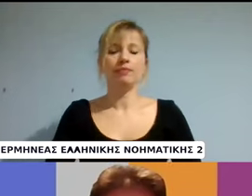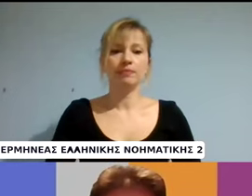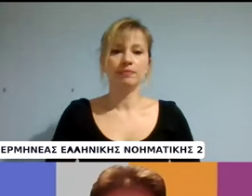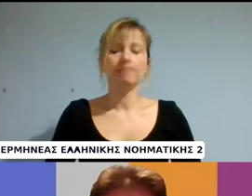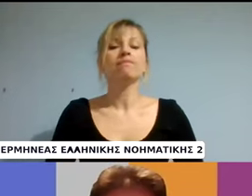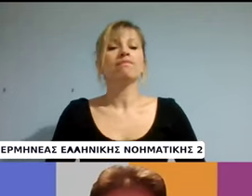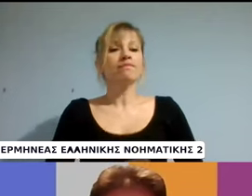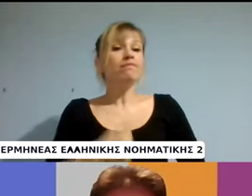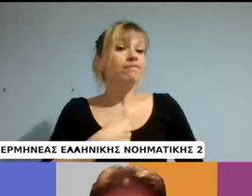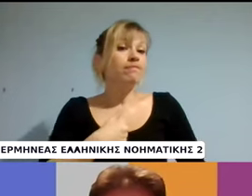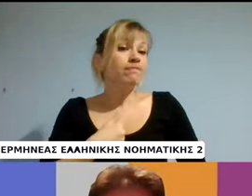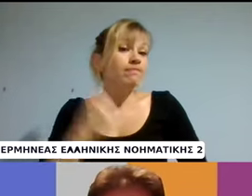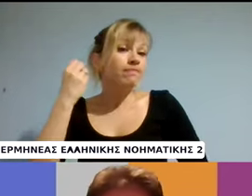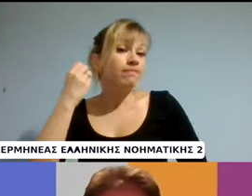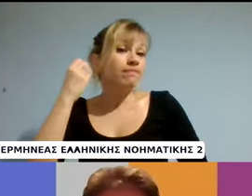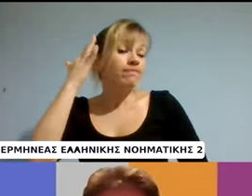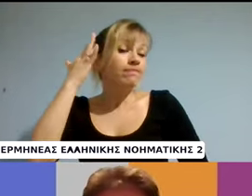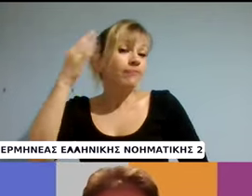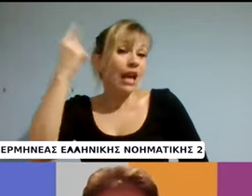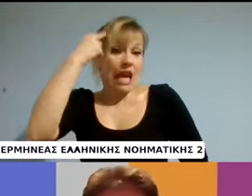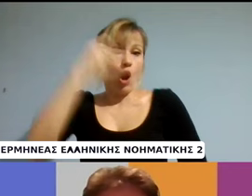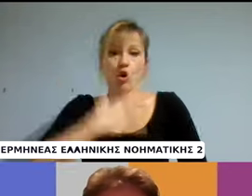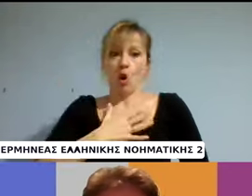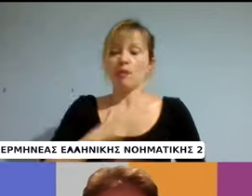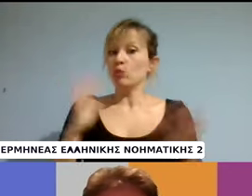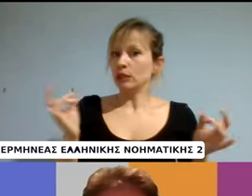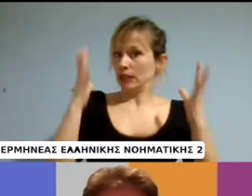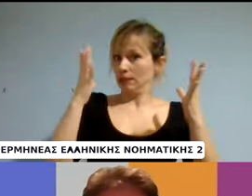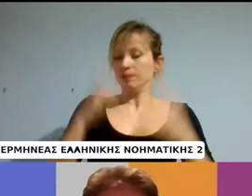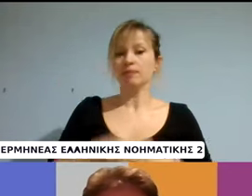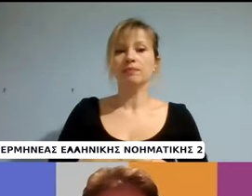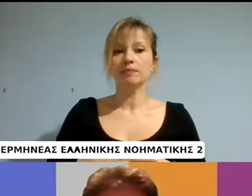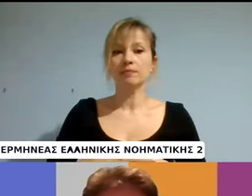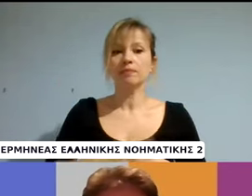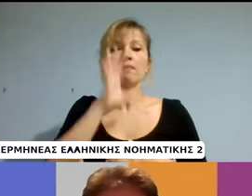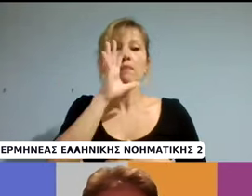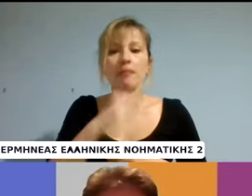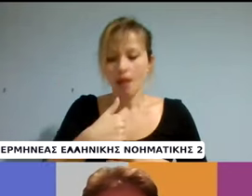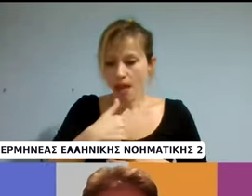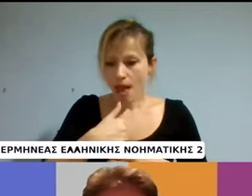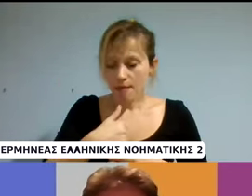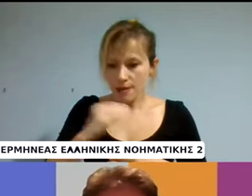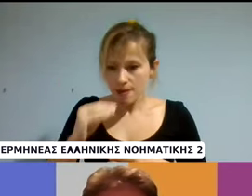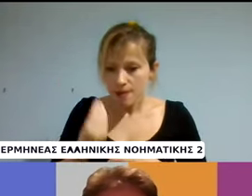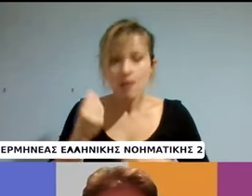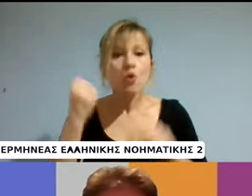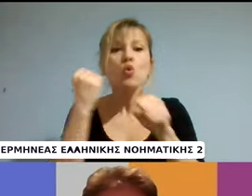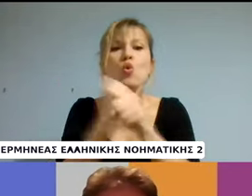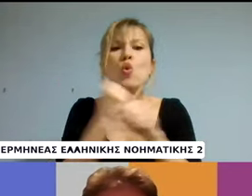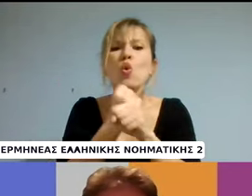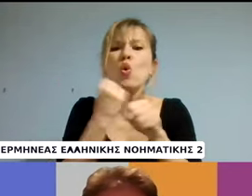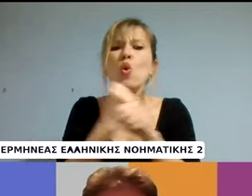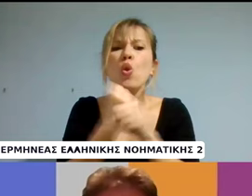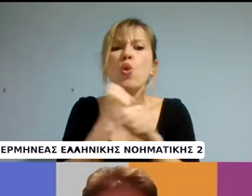Είμαι της άποψης ότι όταν οι συνθήκες με τις οποίες αναγκαζόμαστε να εργαστούμε μέσα